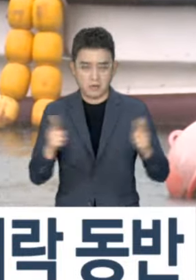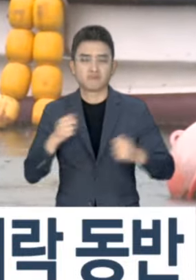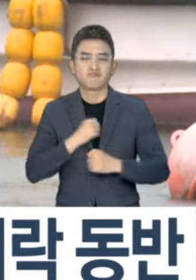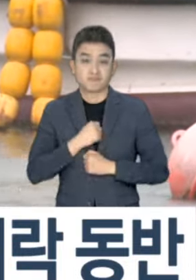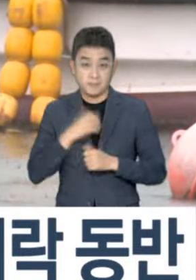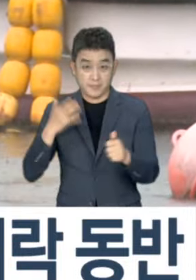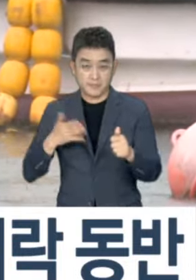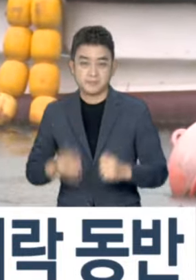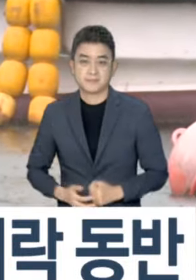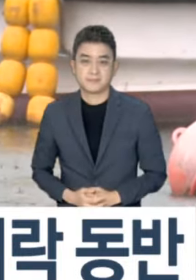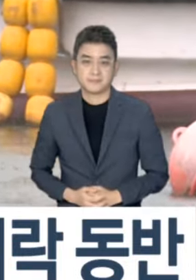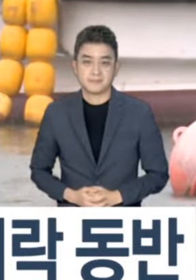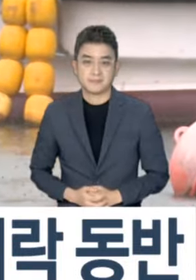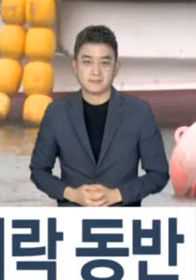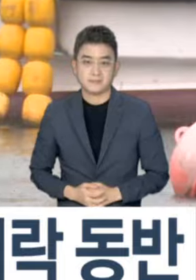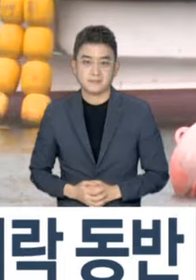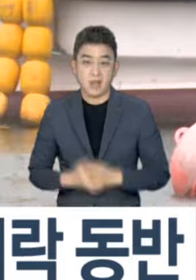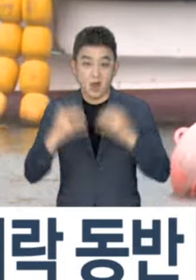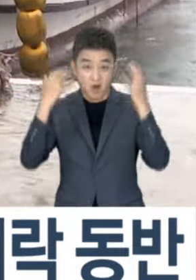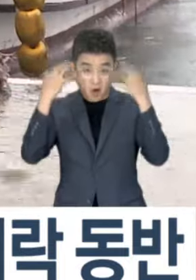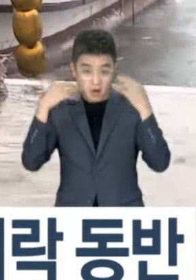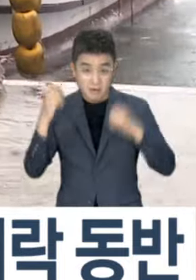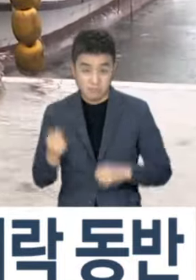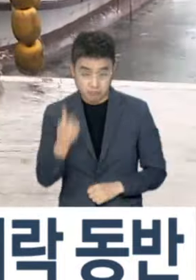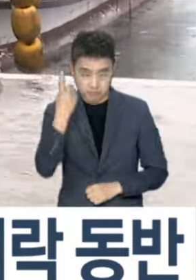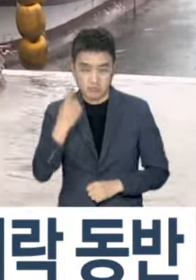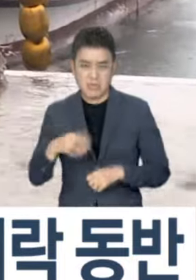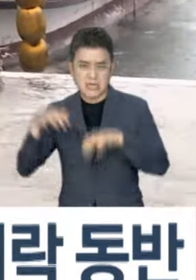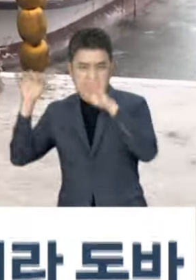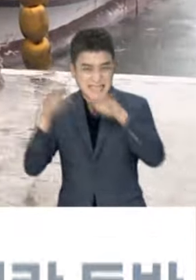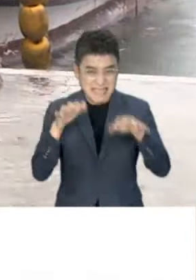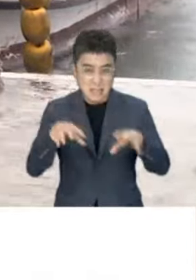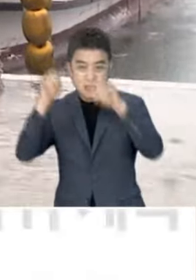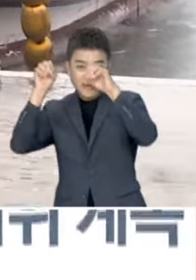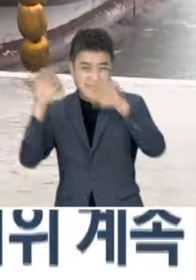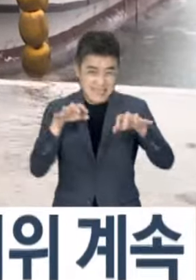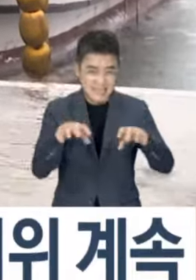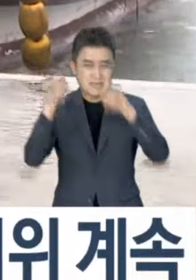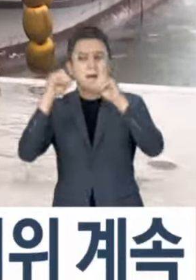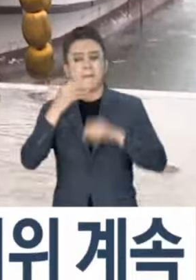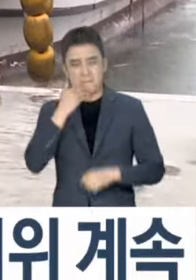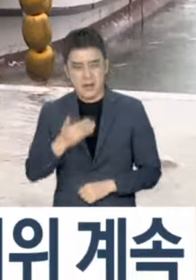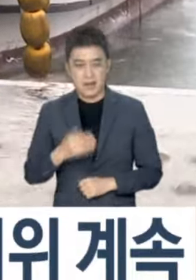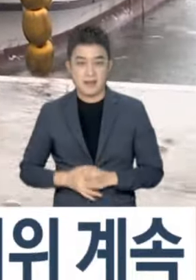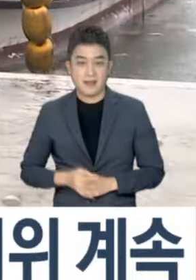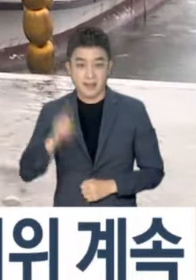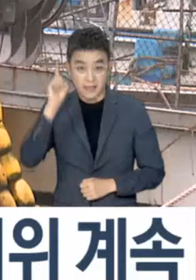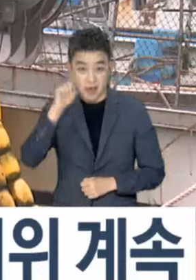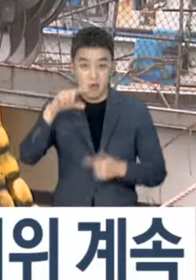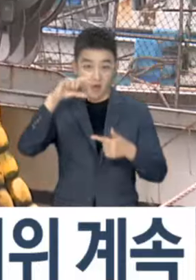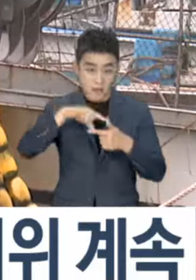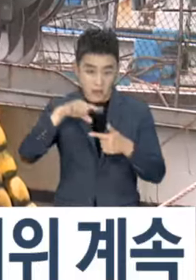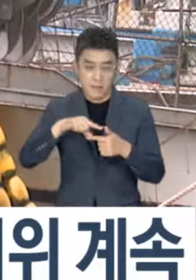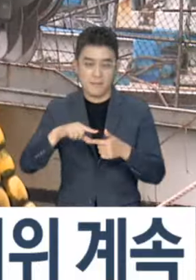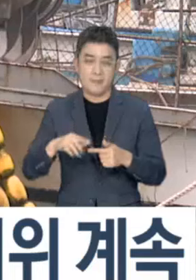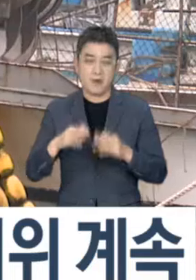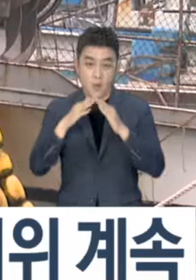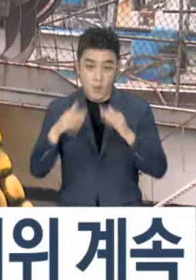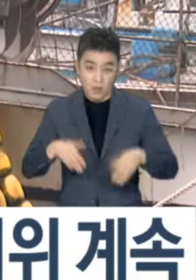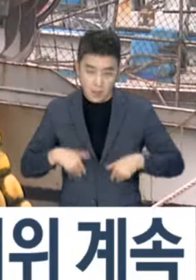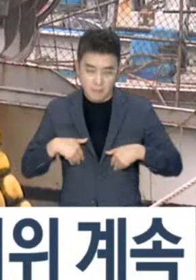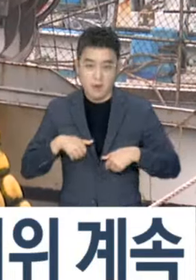주의하시기 바랍니다. 여름이라는 계절답게 소나기 소식도 자주 들릴 전망입니다. 내일 경남과 호남에 5에서